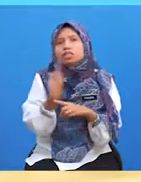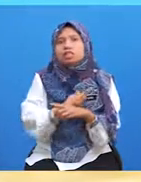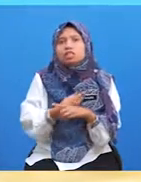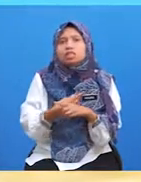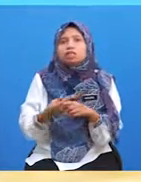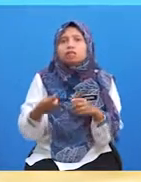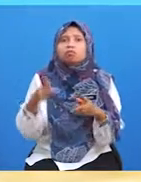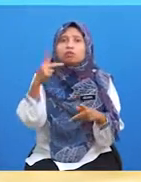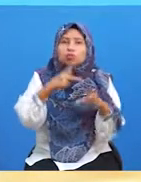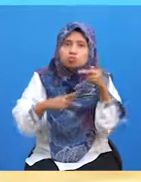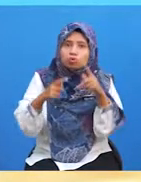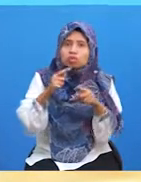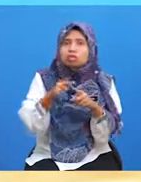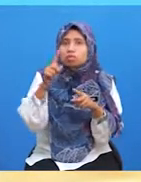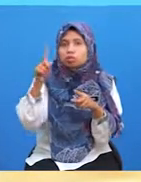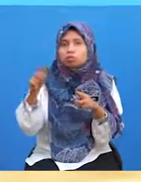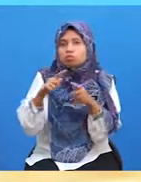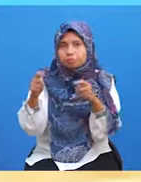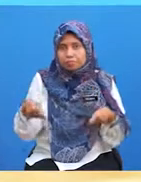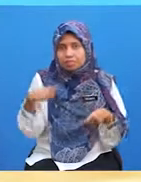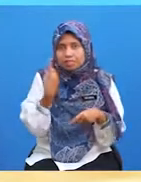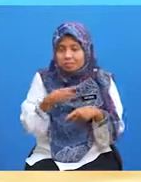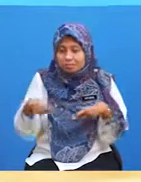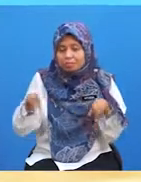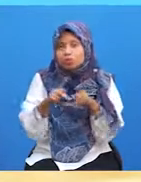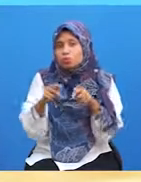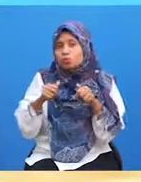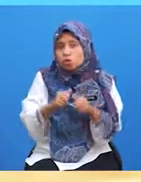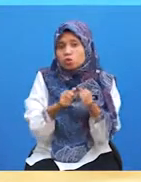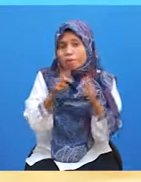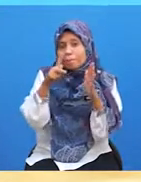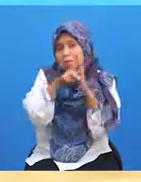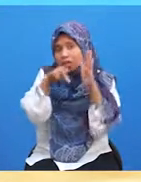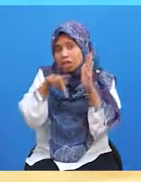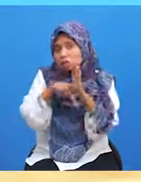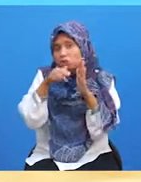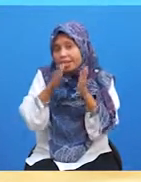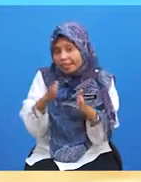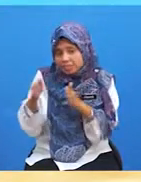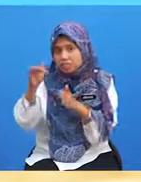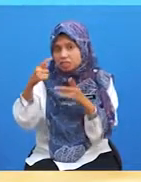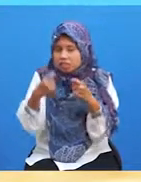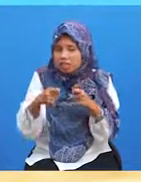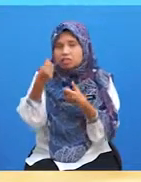ke sesuatu tempat, kita perlulah mengikut peraturan yang telah disediakan.